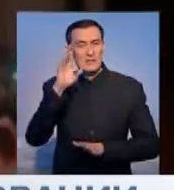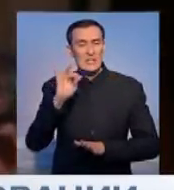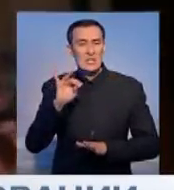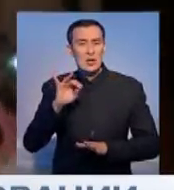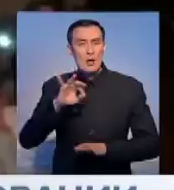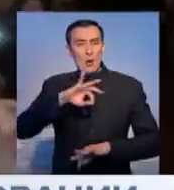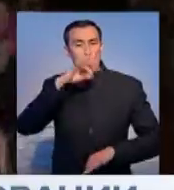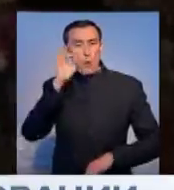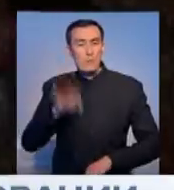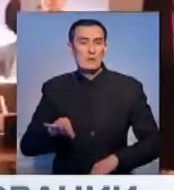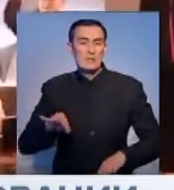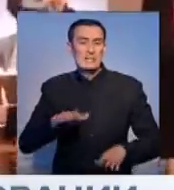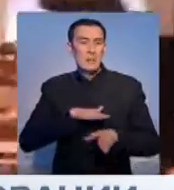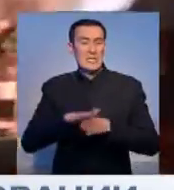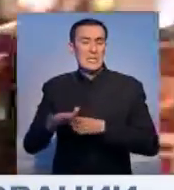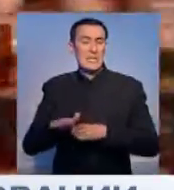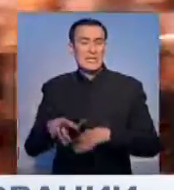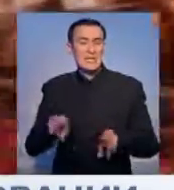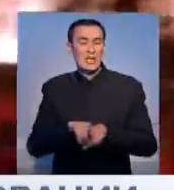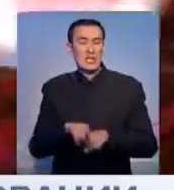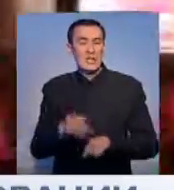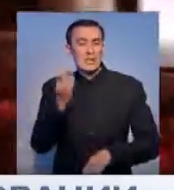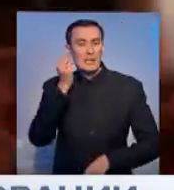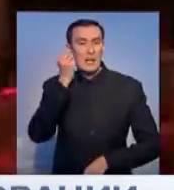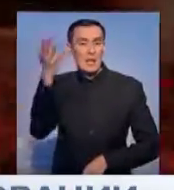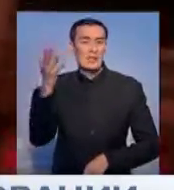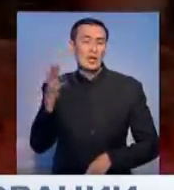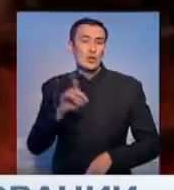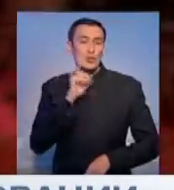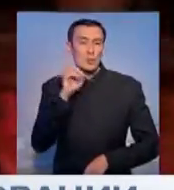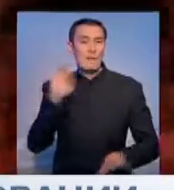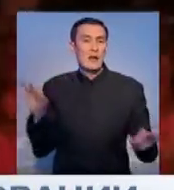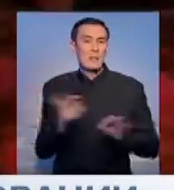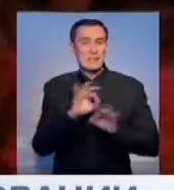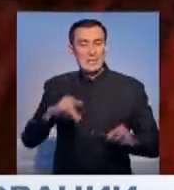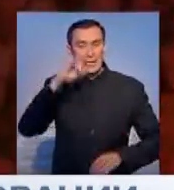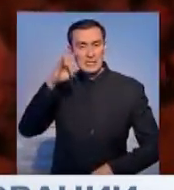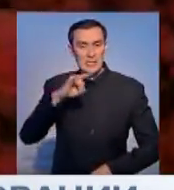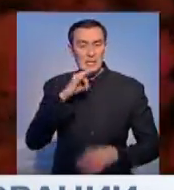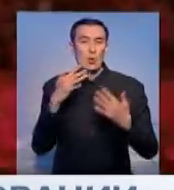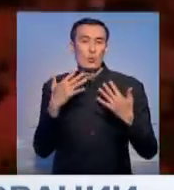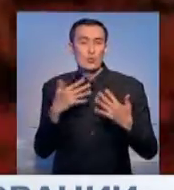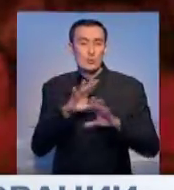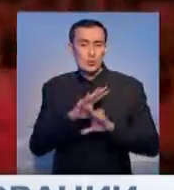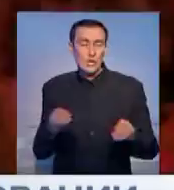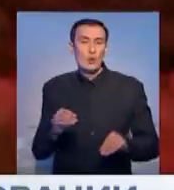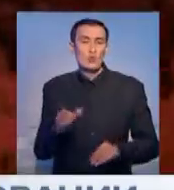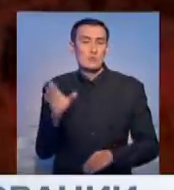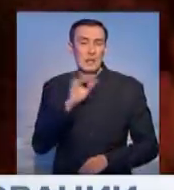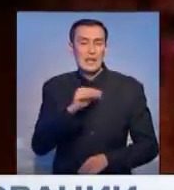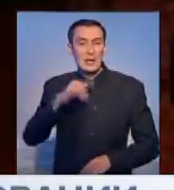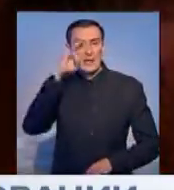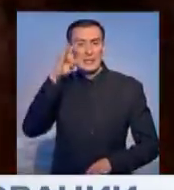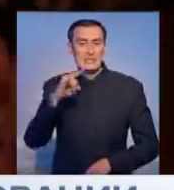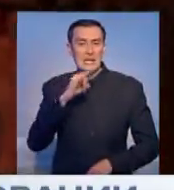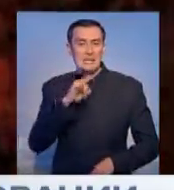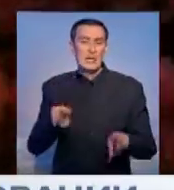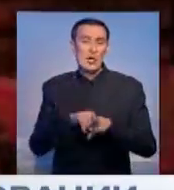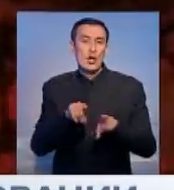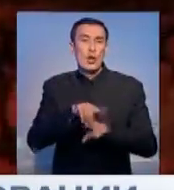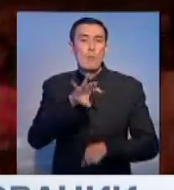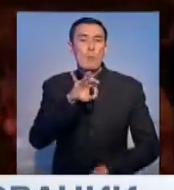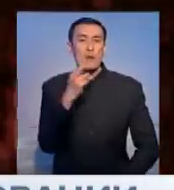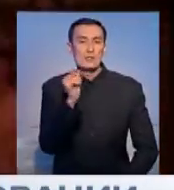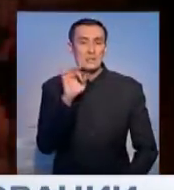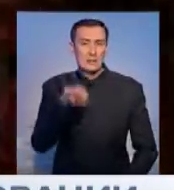вот за виртуозность исполнения, а также яркий талант юного композитора из нашей страны уже успели окрестить казахским